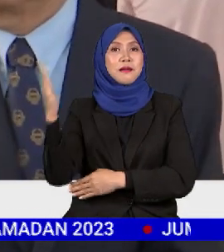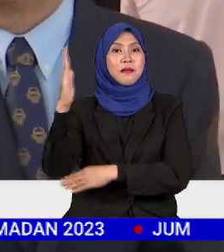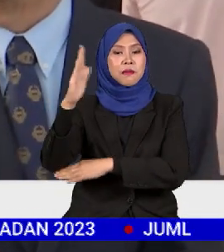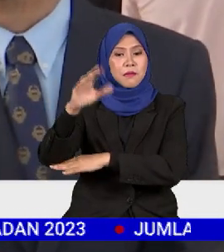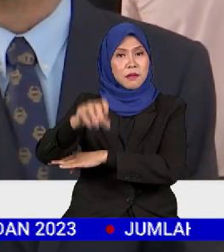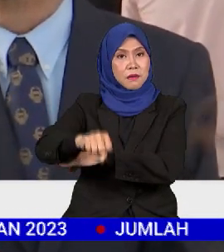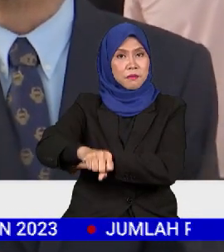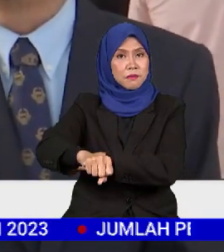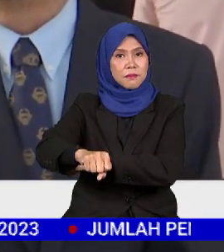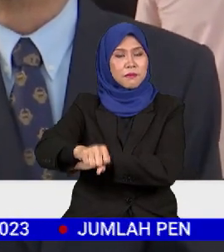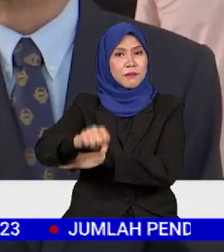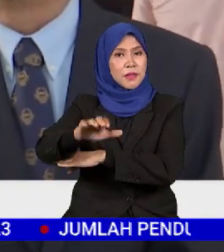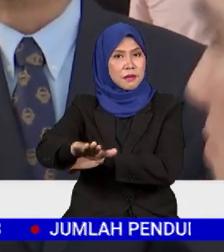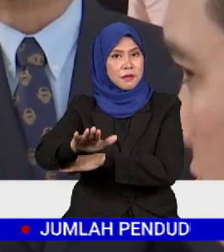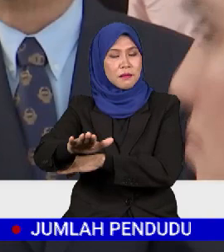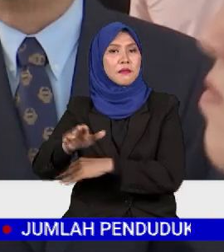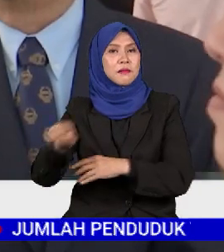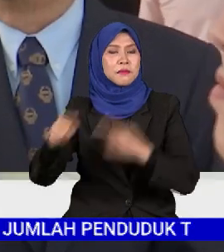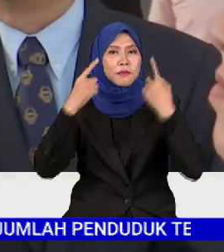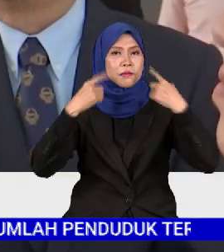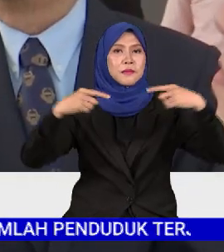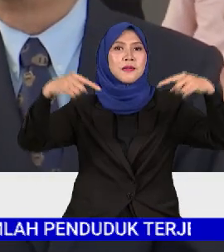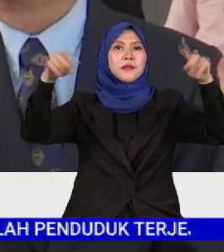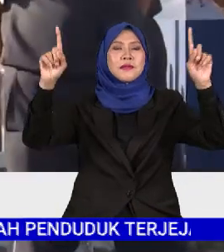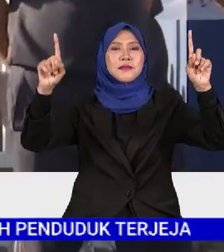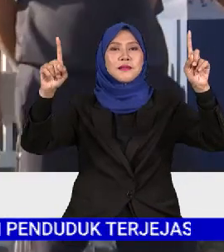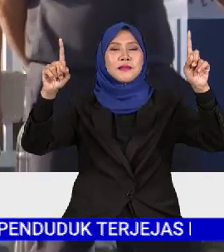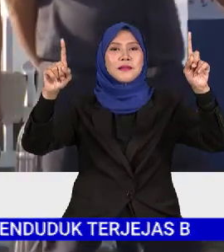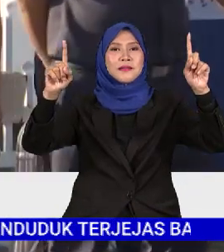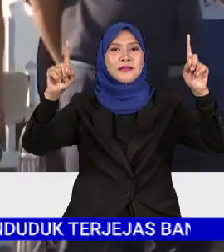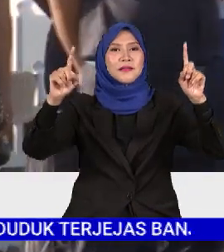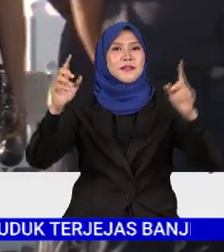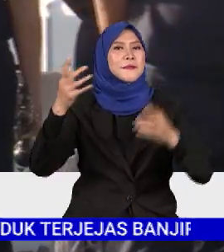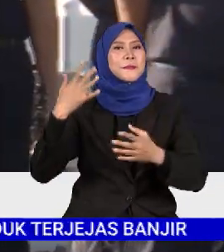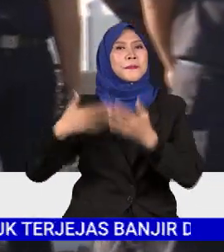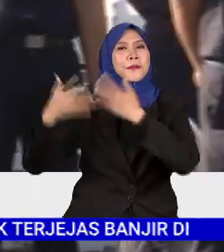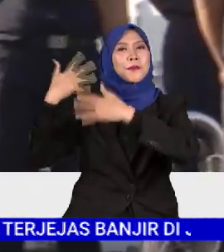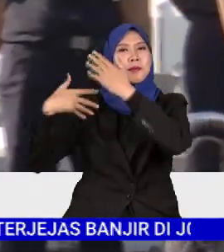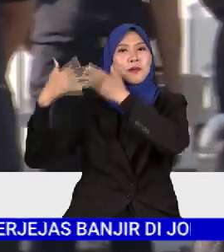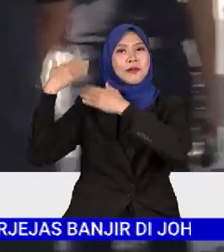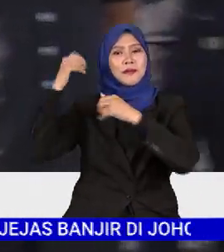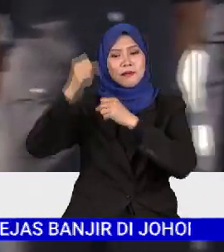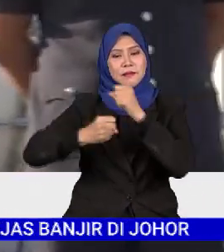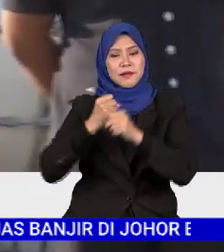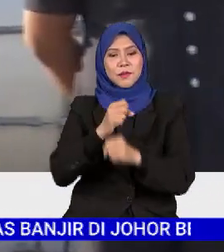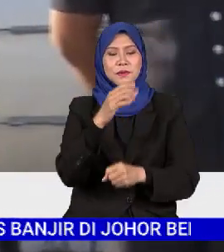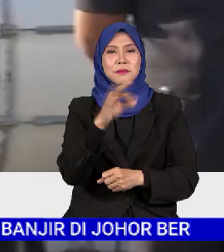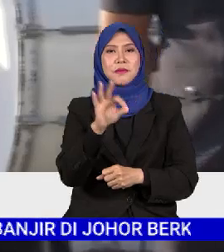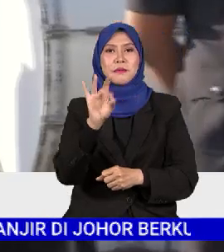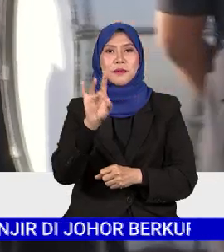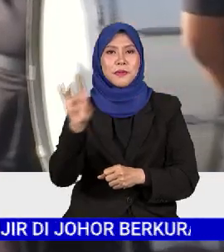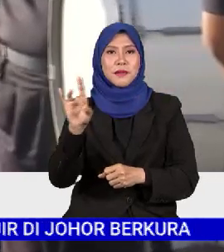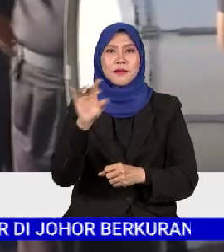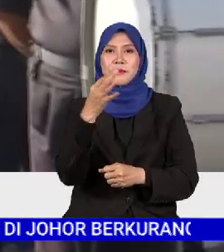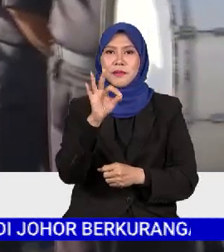lebih kurang petang, mereka berjaya kita pujuk. Itu peristiwa dalam tahun 88-89